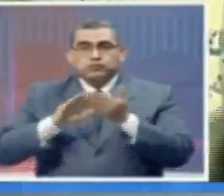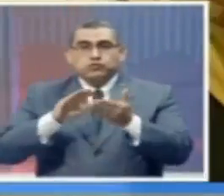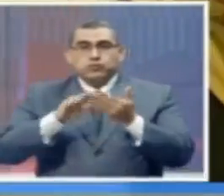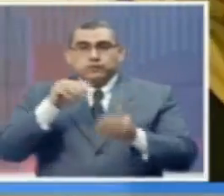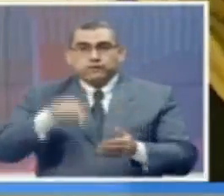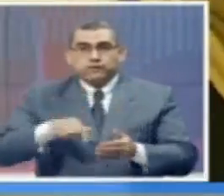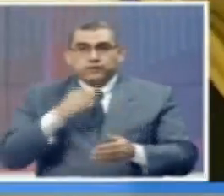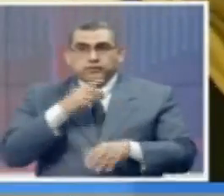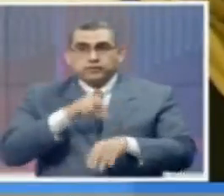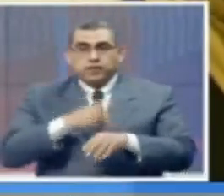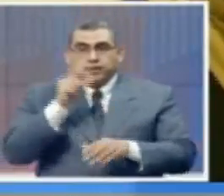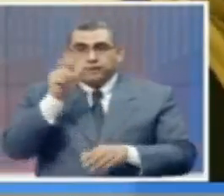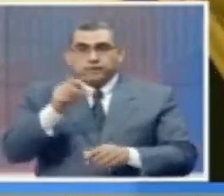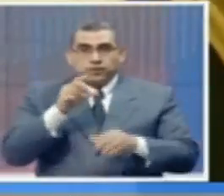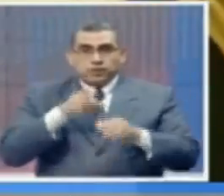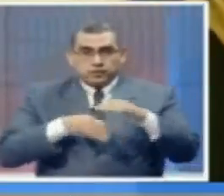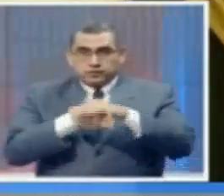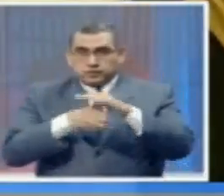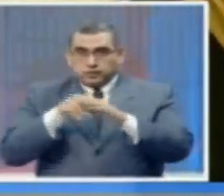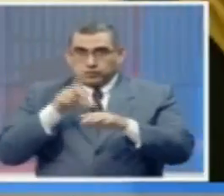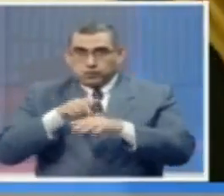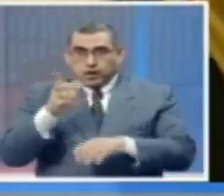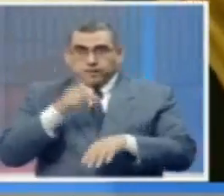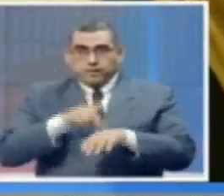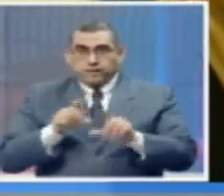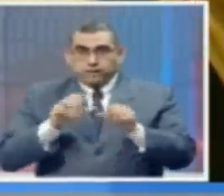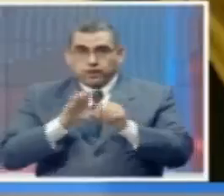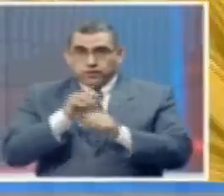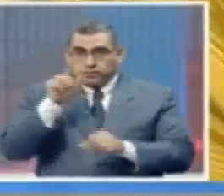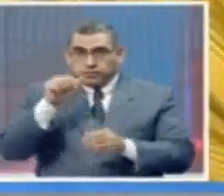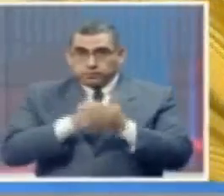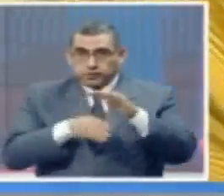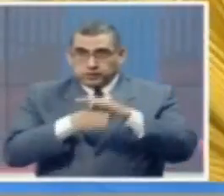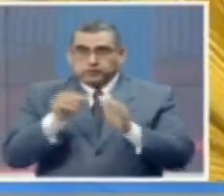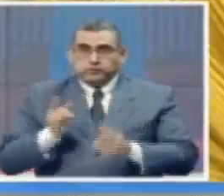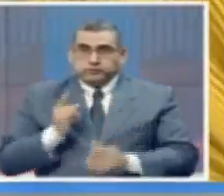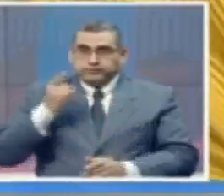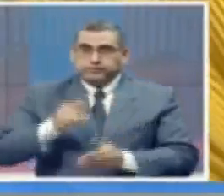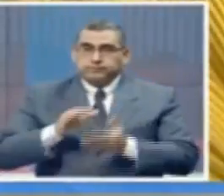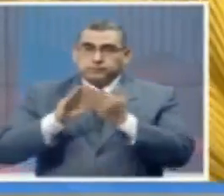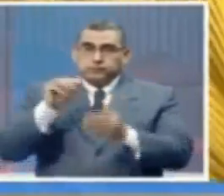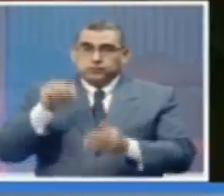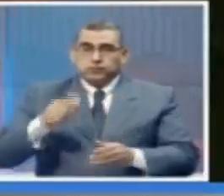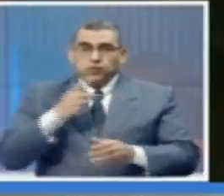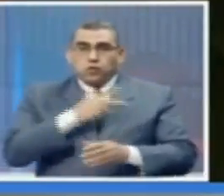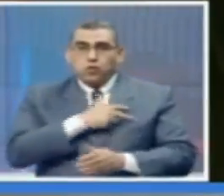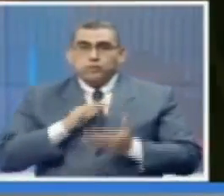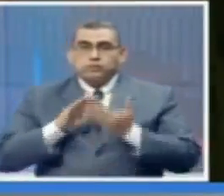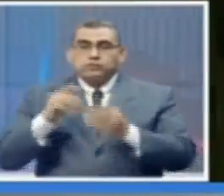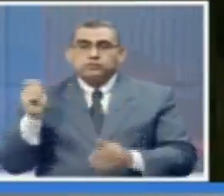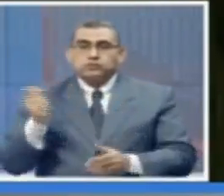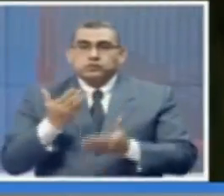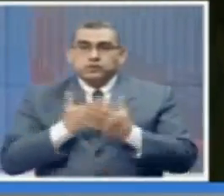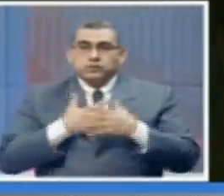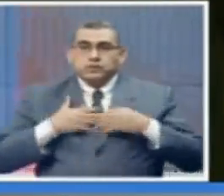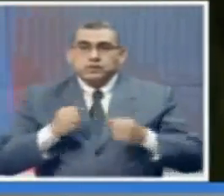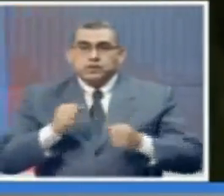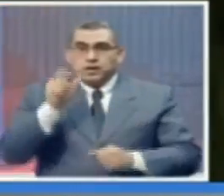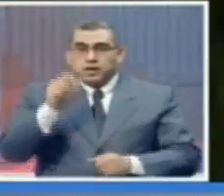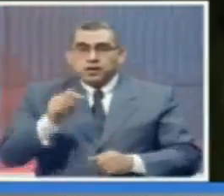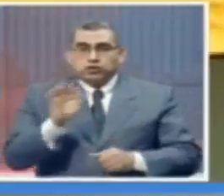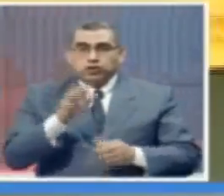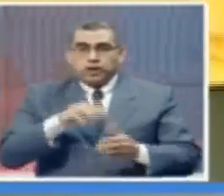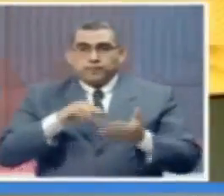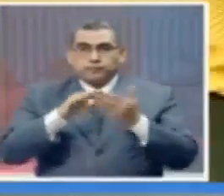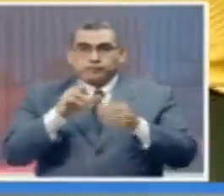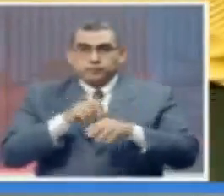مبادرة الرئيس لحالات العزل المنزلي لمرضى فيروس كورونا المستجد، وذلك في إطار حرص الدولة على صحة وسلامة جميع مرضى